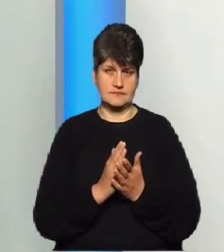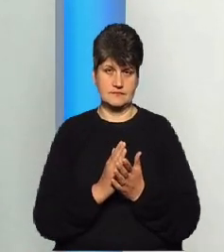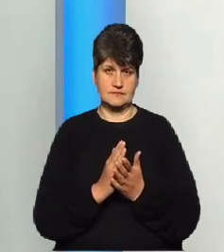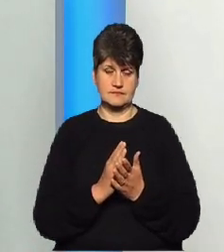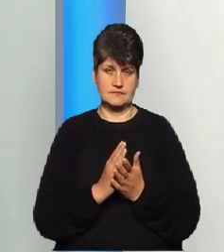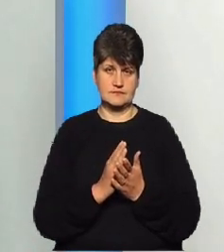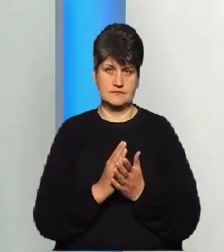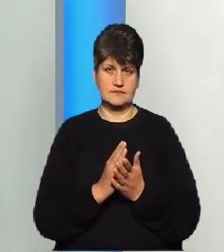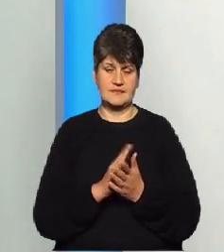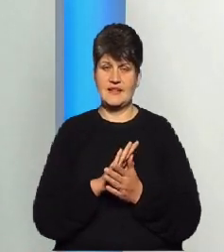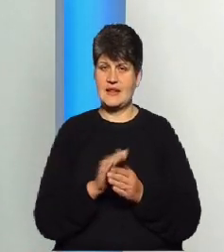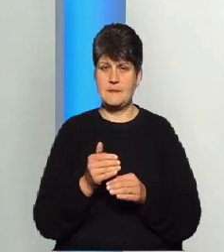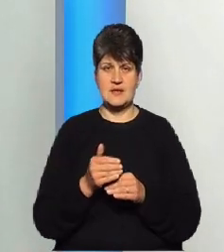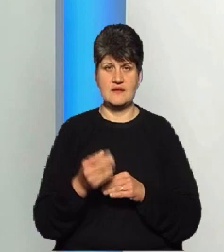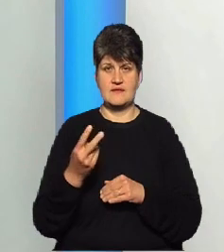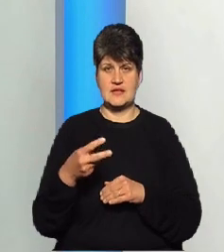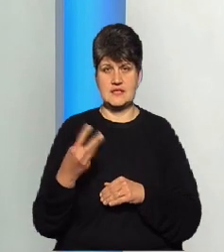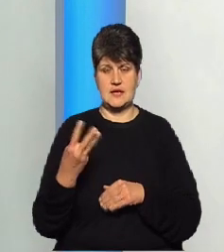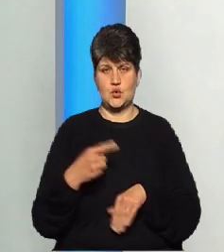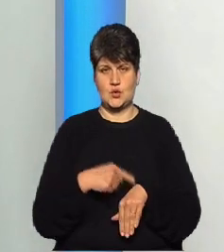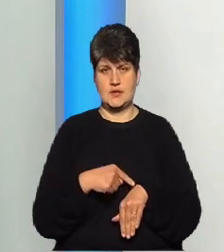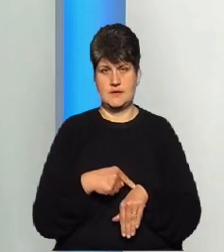пізніше 23-ї години, тому що